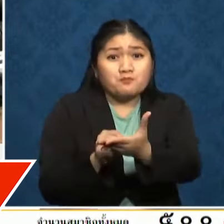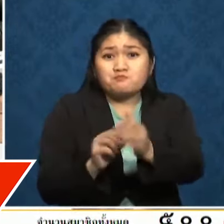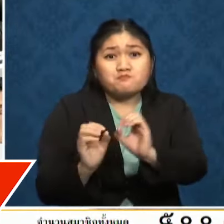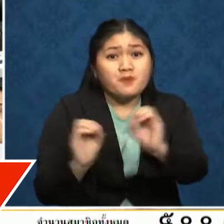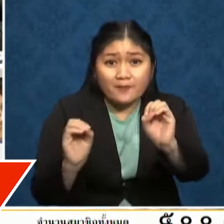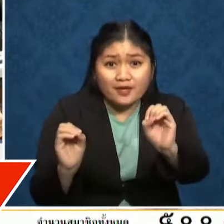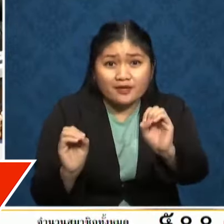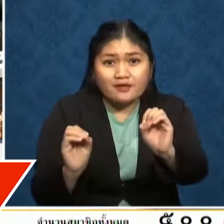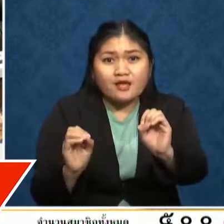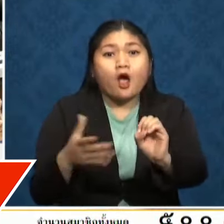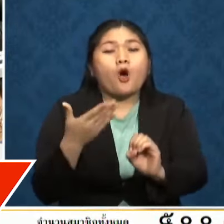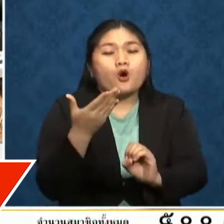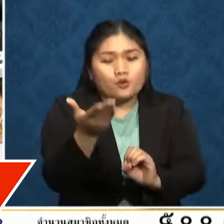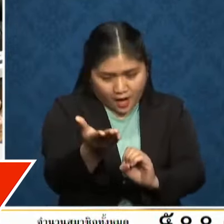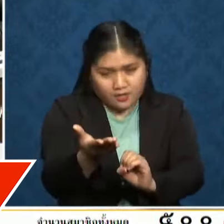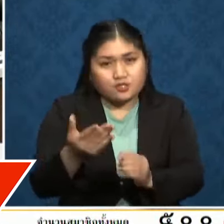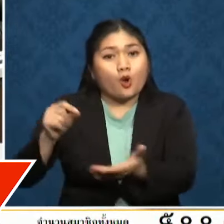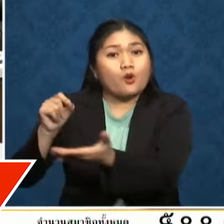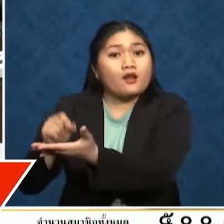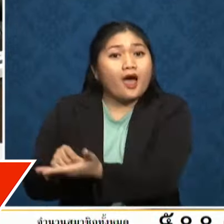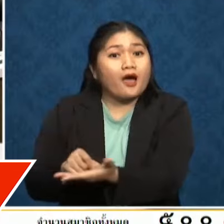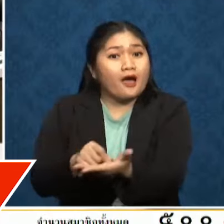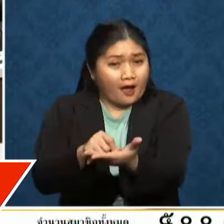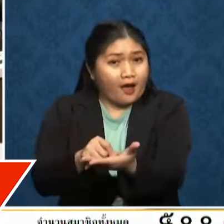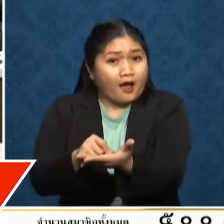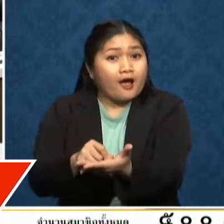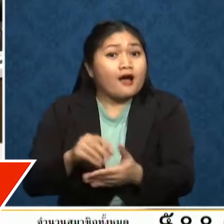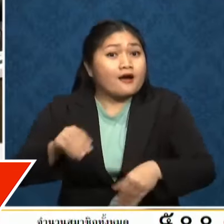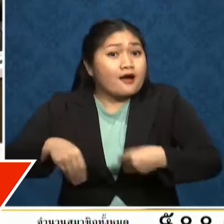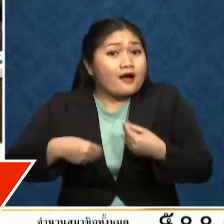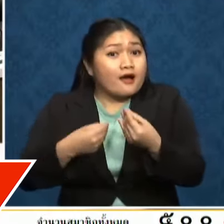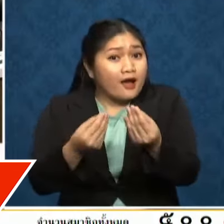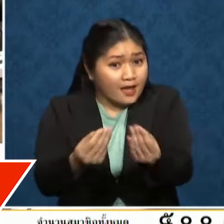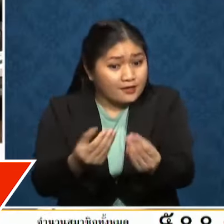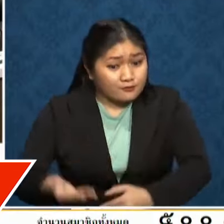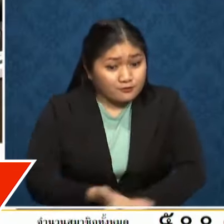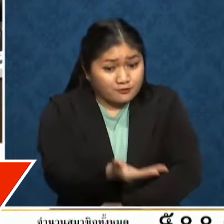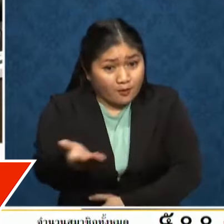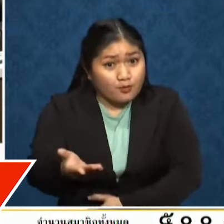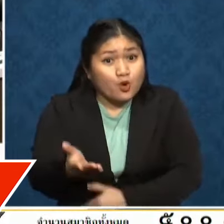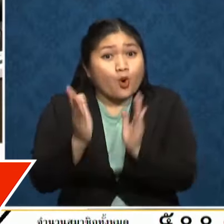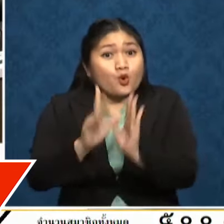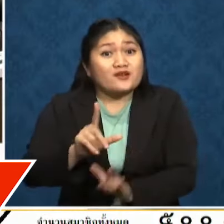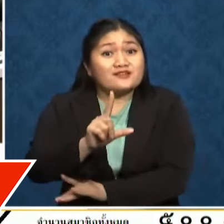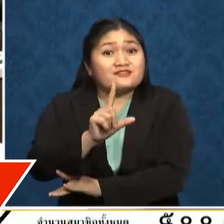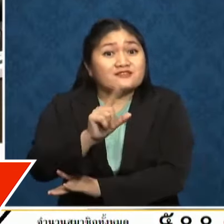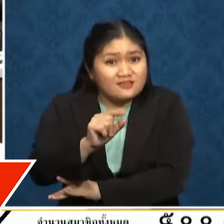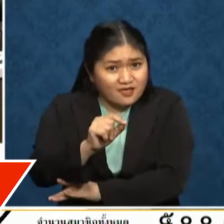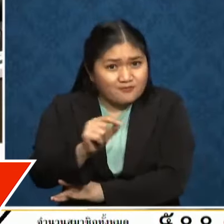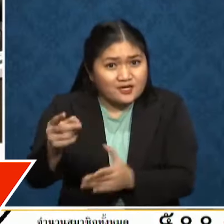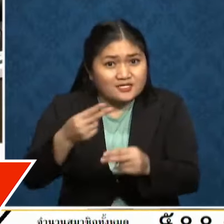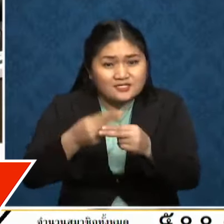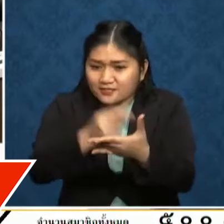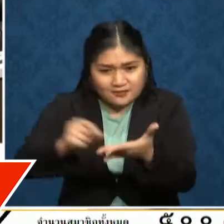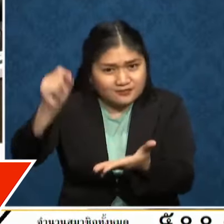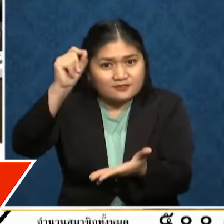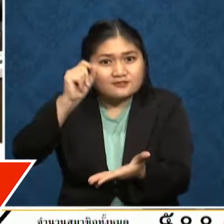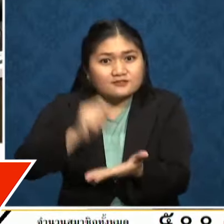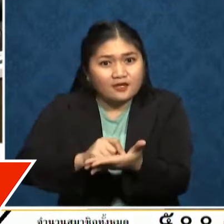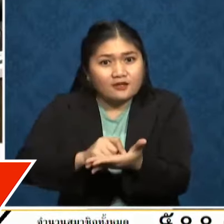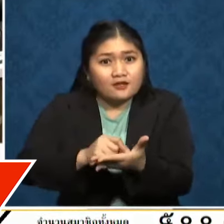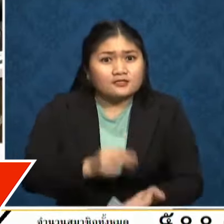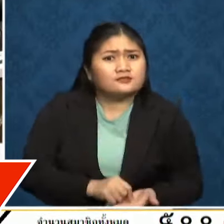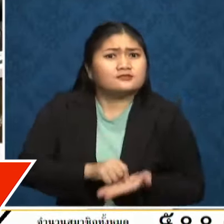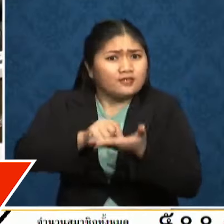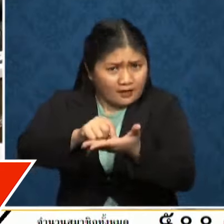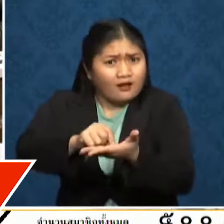หท่านก็เอาร่างภาพประชาชน มาใหเพื่อนสมาชิกเรา 20 คน เซ็นชือเสนอ